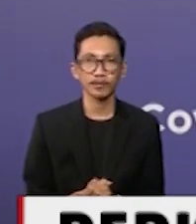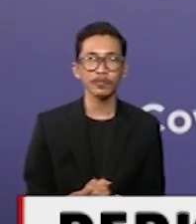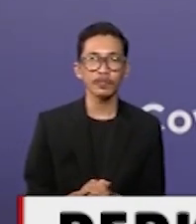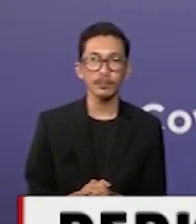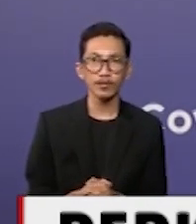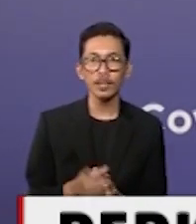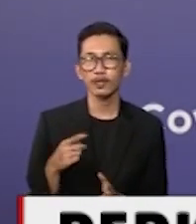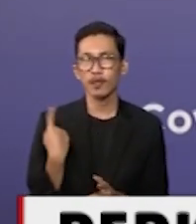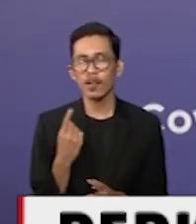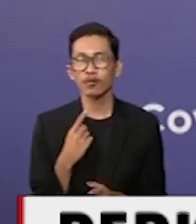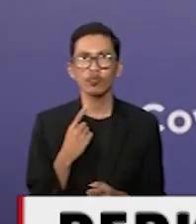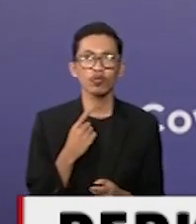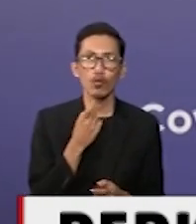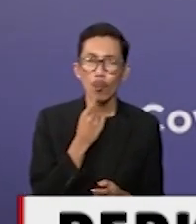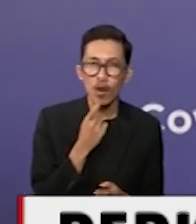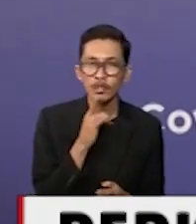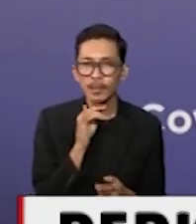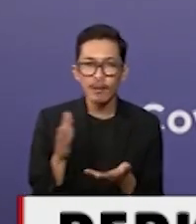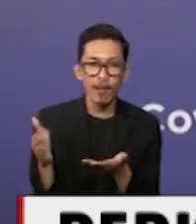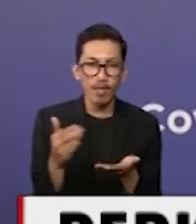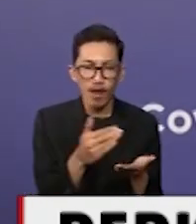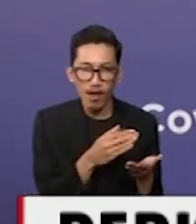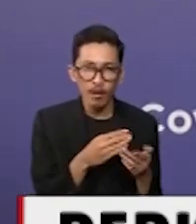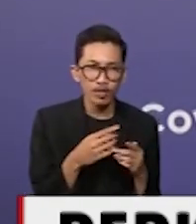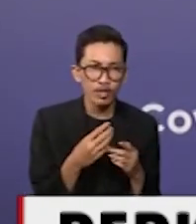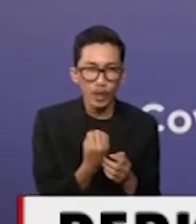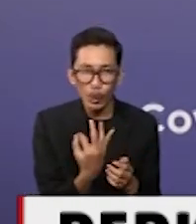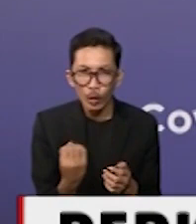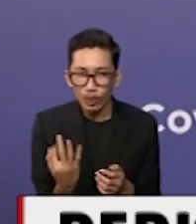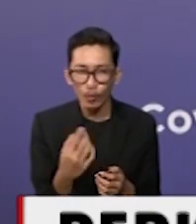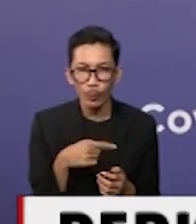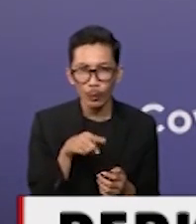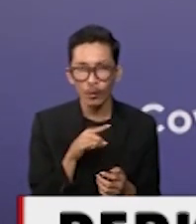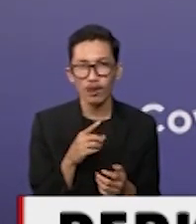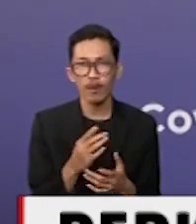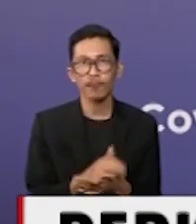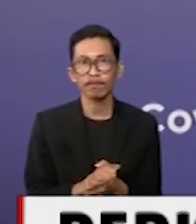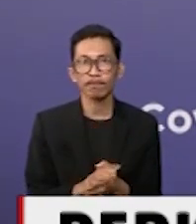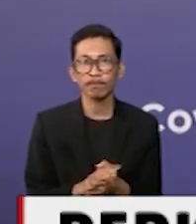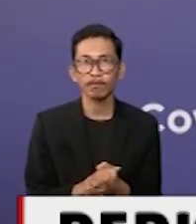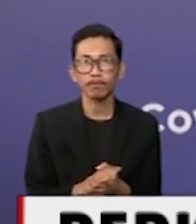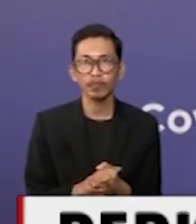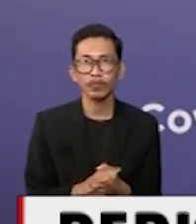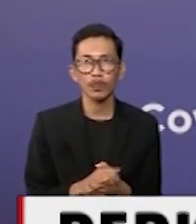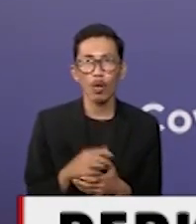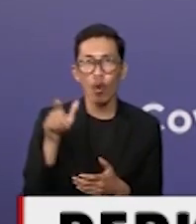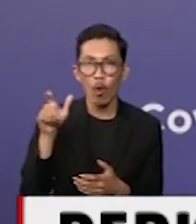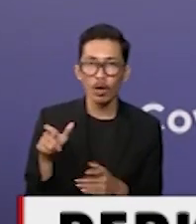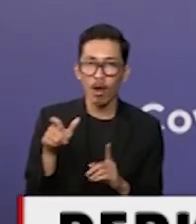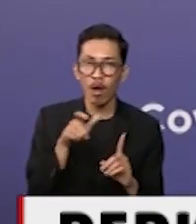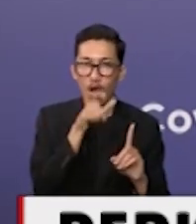telah mencoba menghitung suatu data bahwa seseorang yang membawa